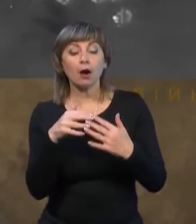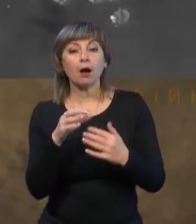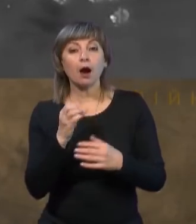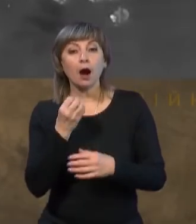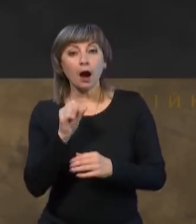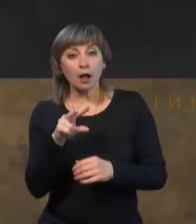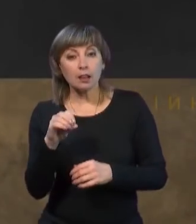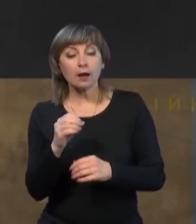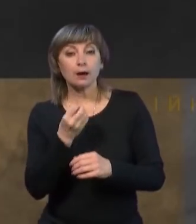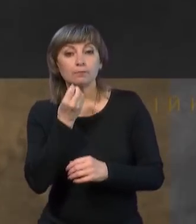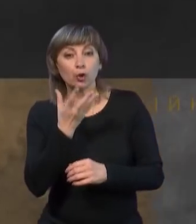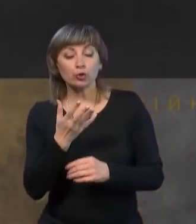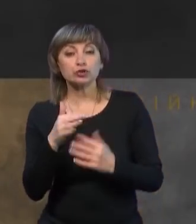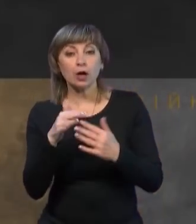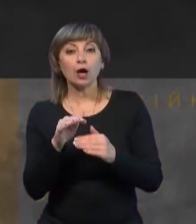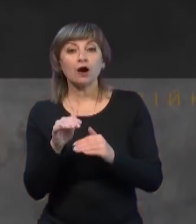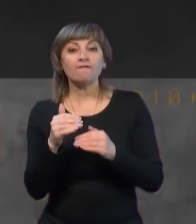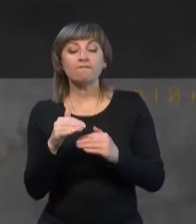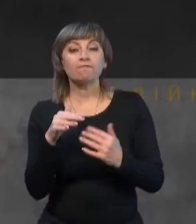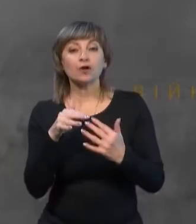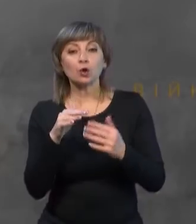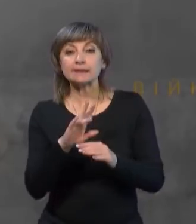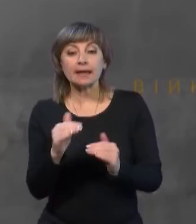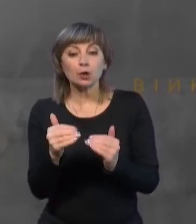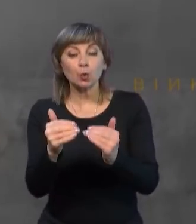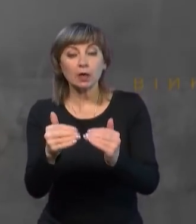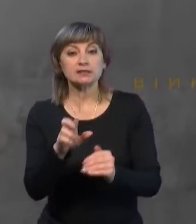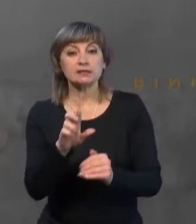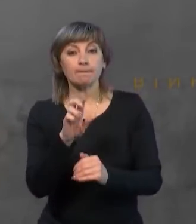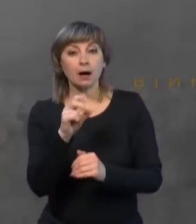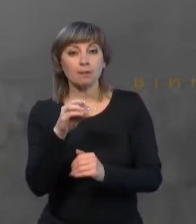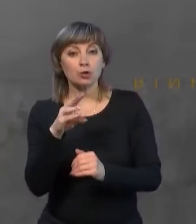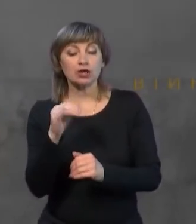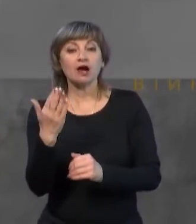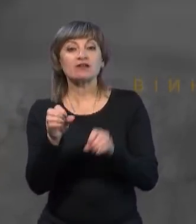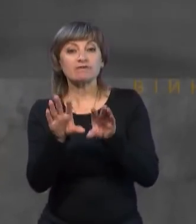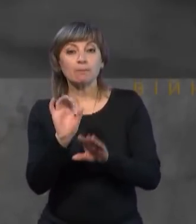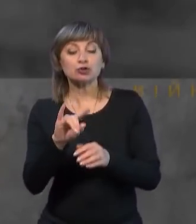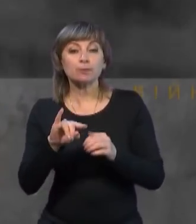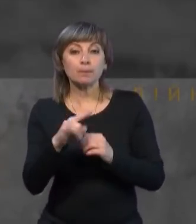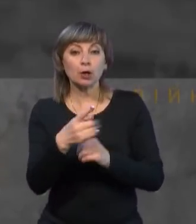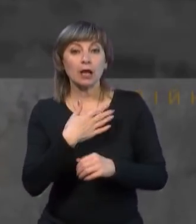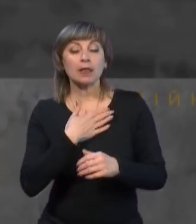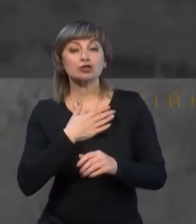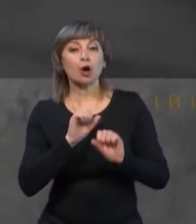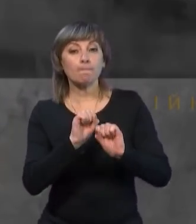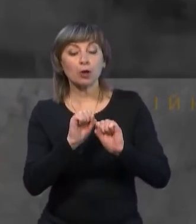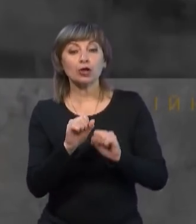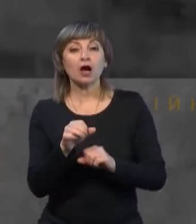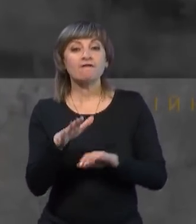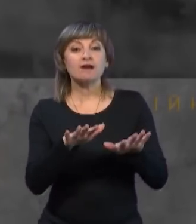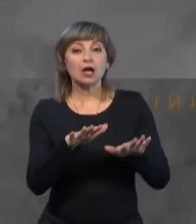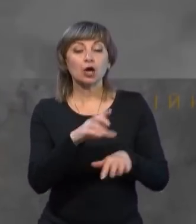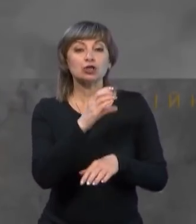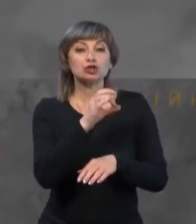бої. Так що фронт не рухається в Бахмуті. І вони вирішили, що вони можуть прорвати нашу оборону в районі Соледару і